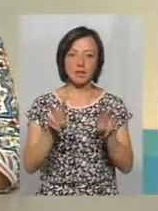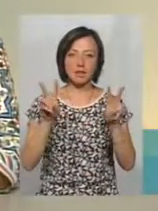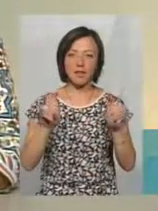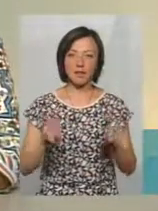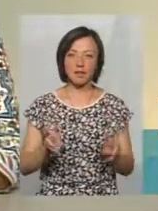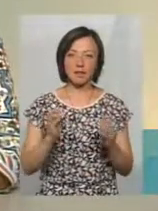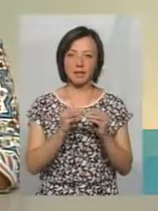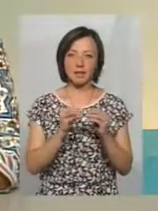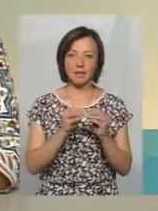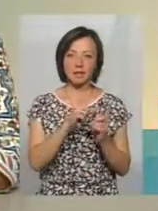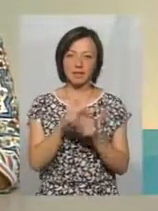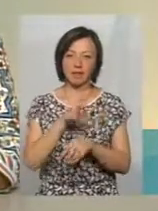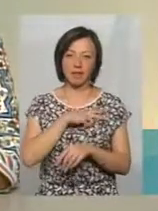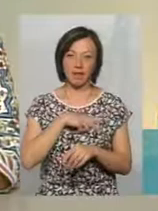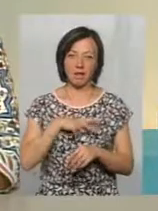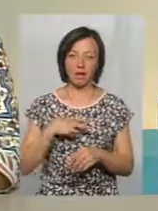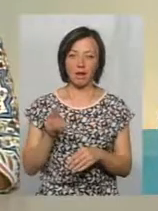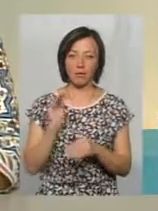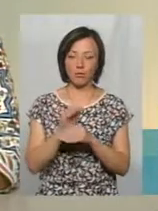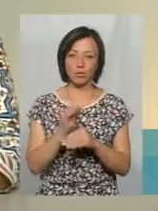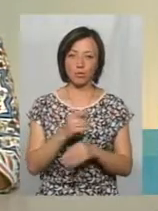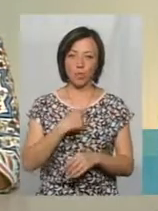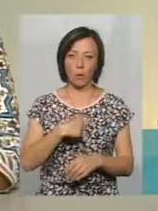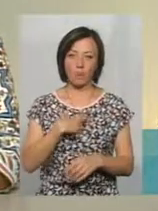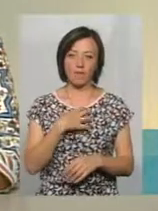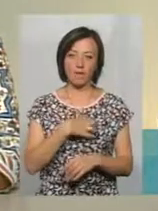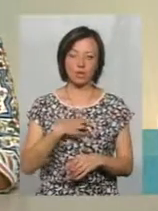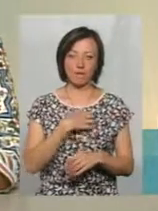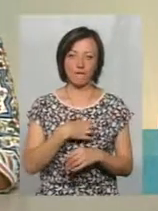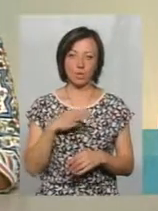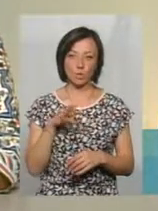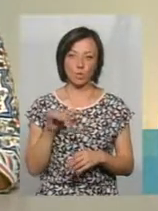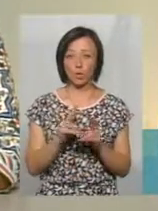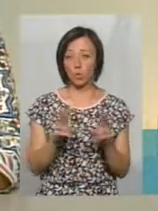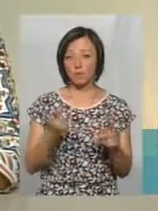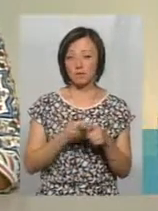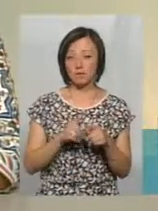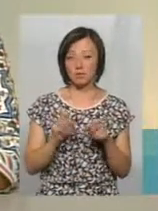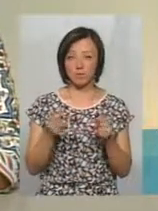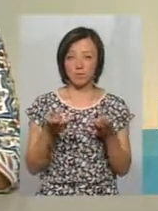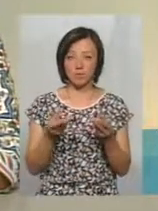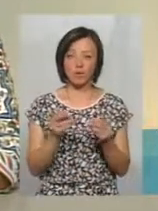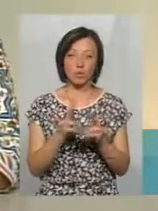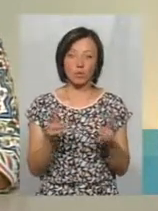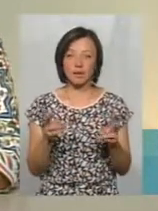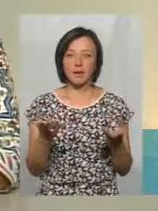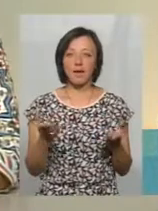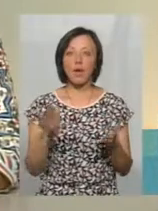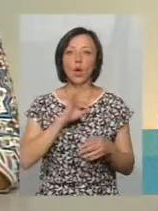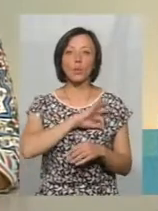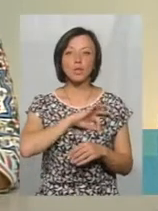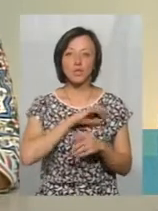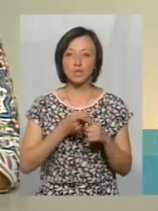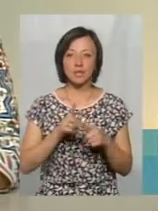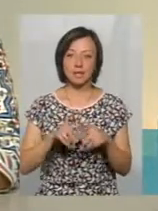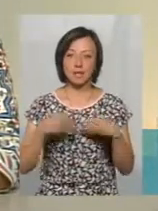10 слів, з регаліями. Тобто, ну, люди додають собі психологічної ваги такої. Ну, хтось на це може так ведеться, хтось ні. Але юридично це